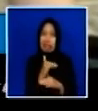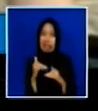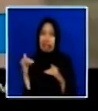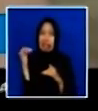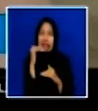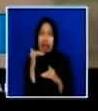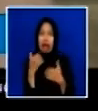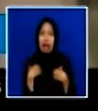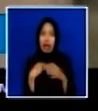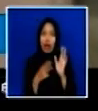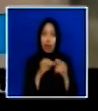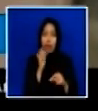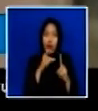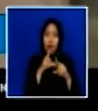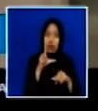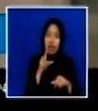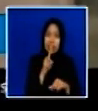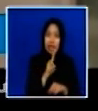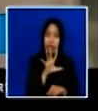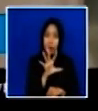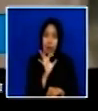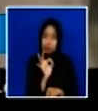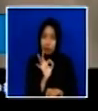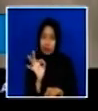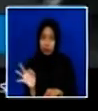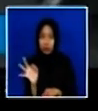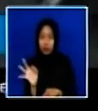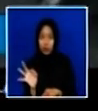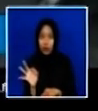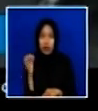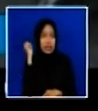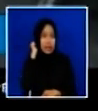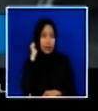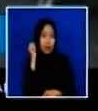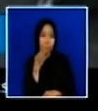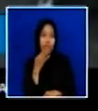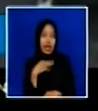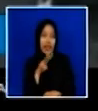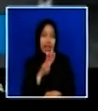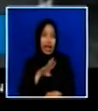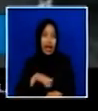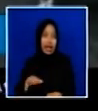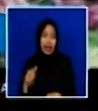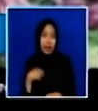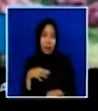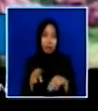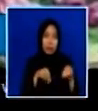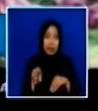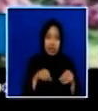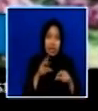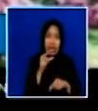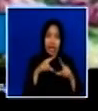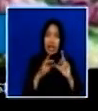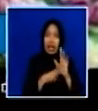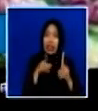bermodal uang rp150000 Ibu tiga anak itu kemudian membeli ranting dan bunga hiasan secara